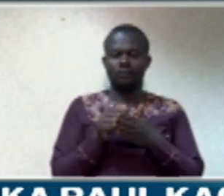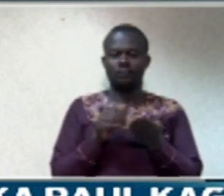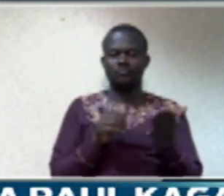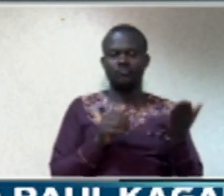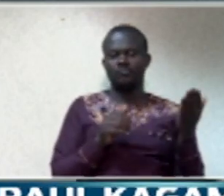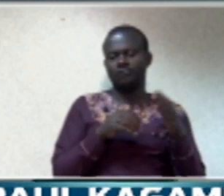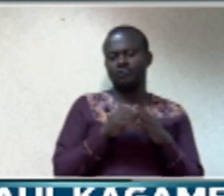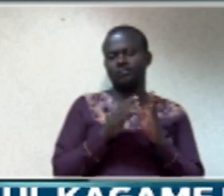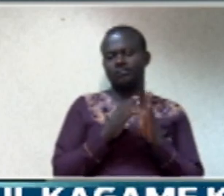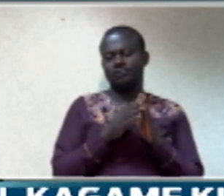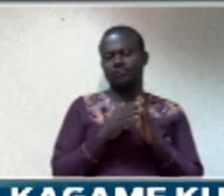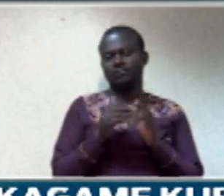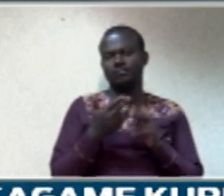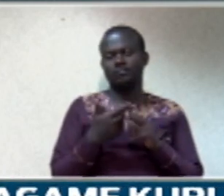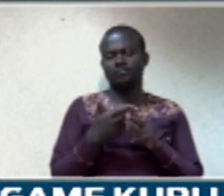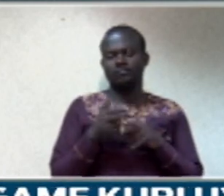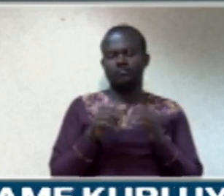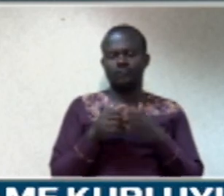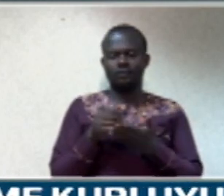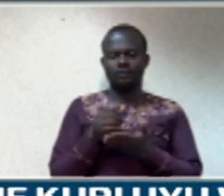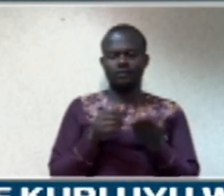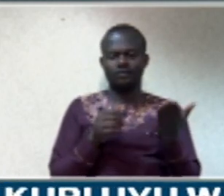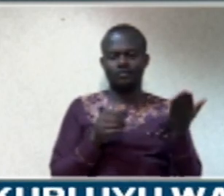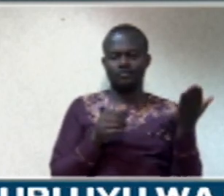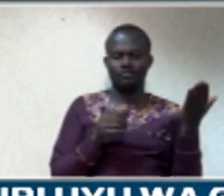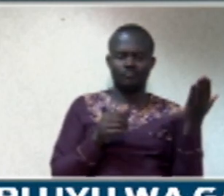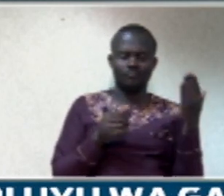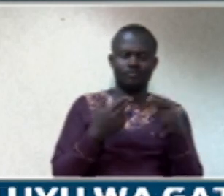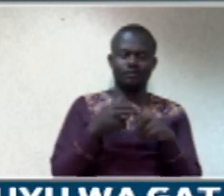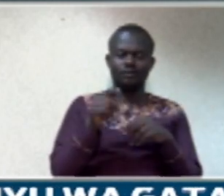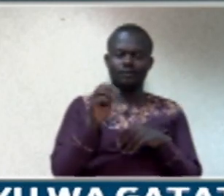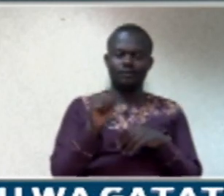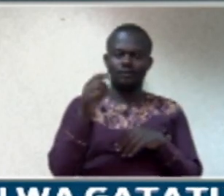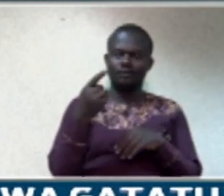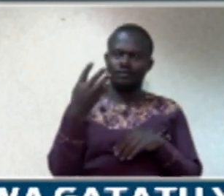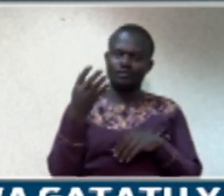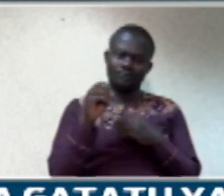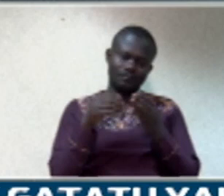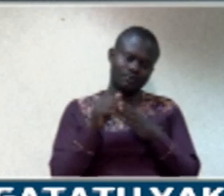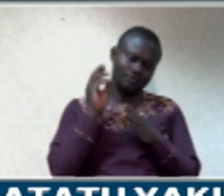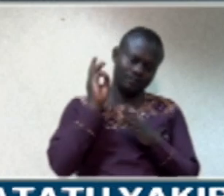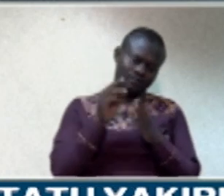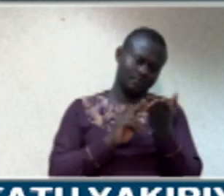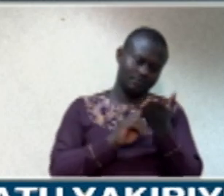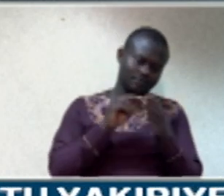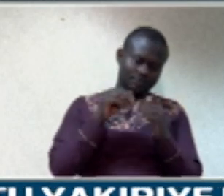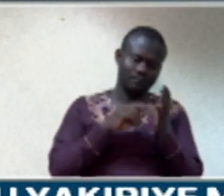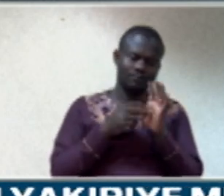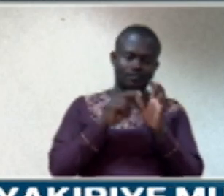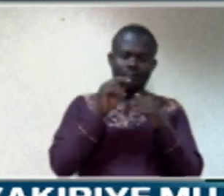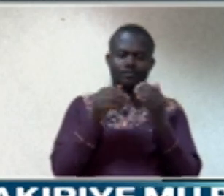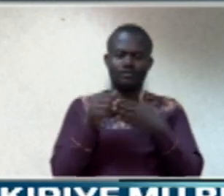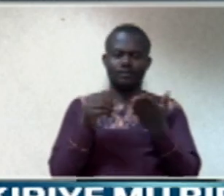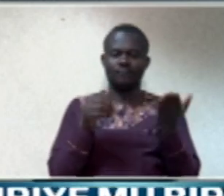by'umujyi tugeranije ni ukuvuga ko ari nka kilometero 140 z'inzira izo modoka zizajya zikurisha bivuze ko